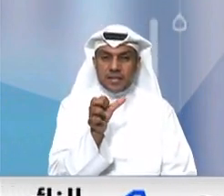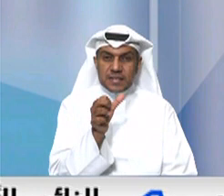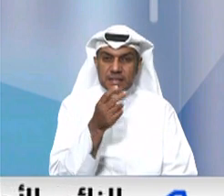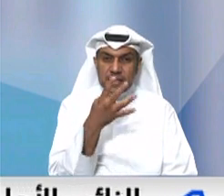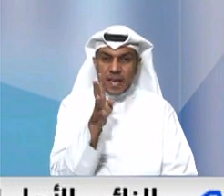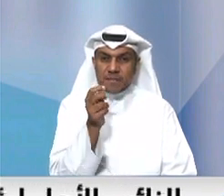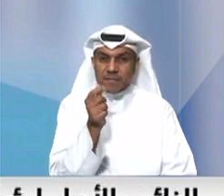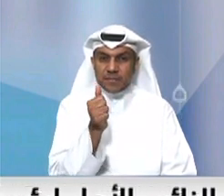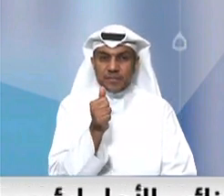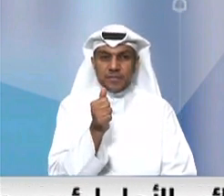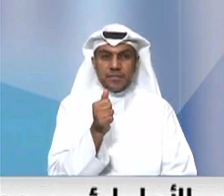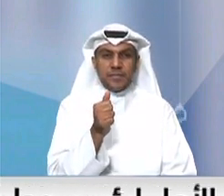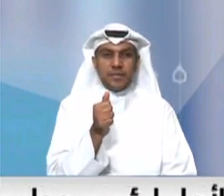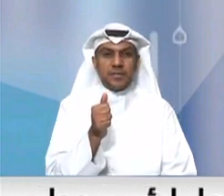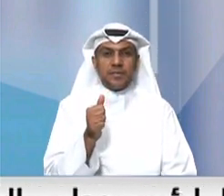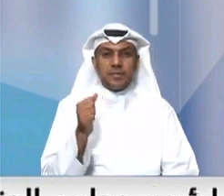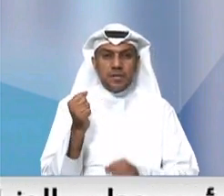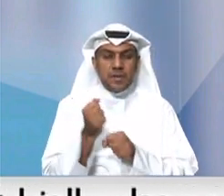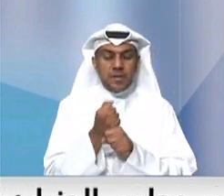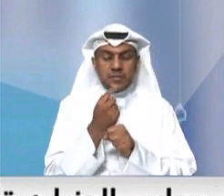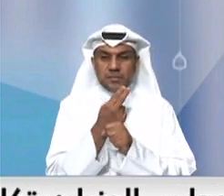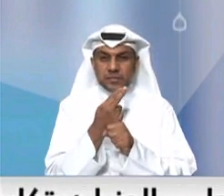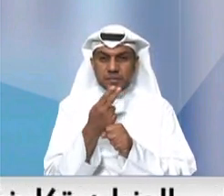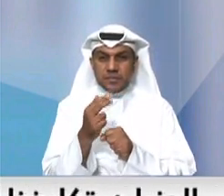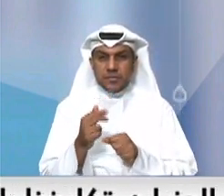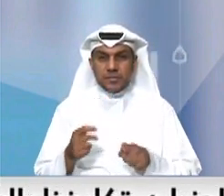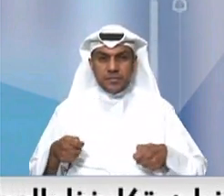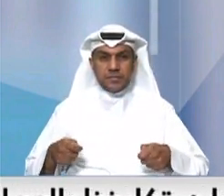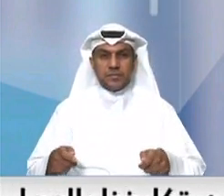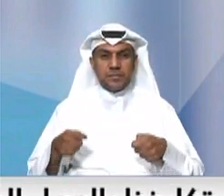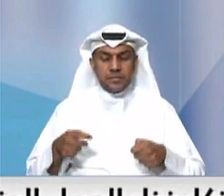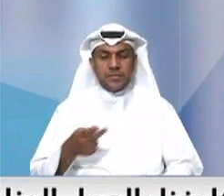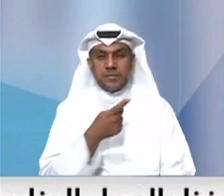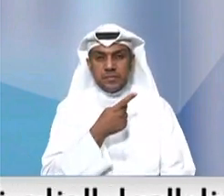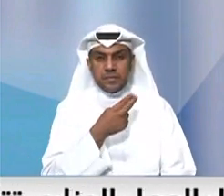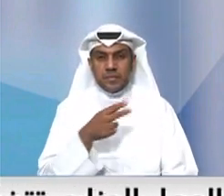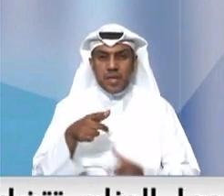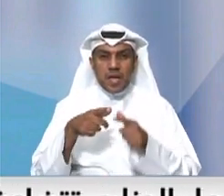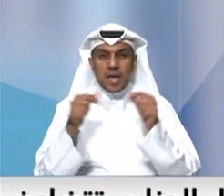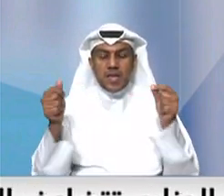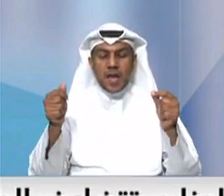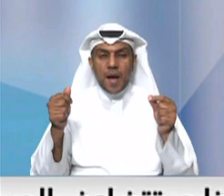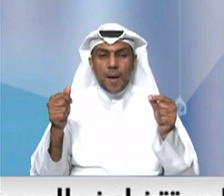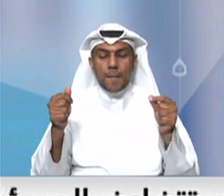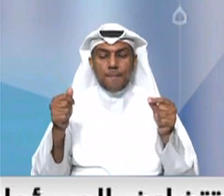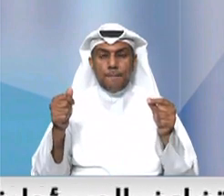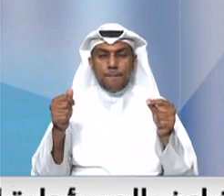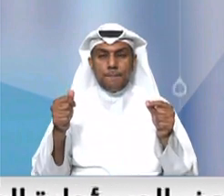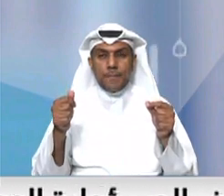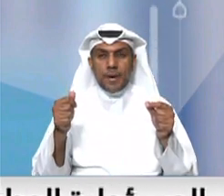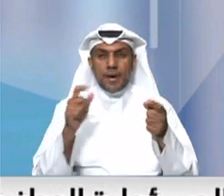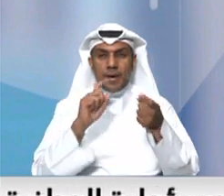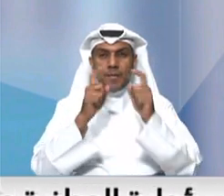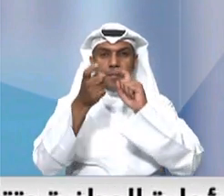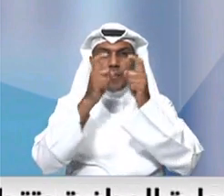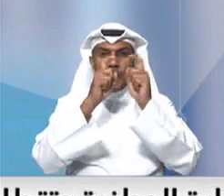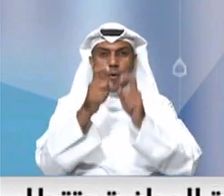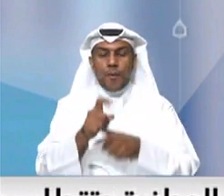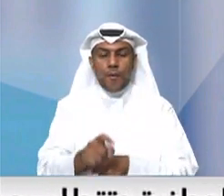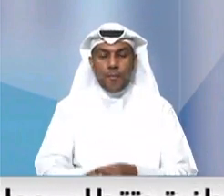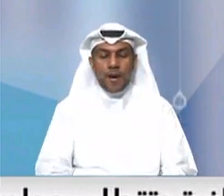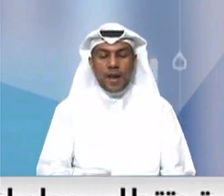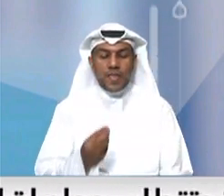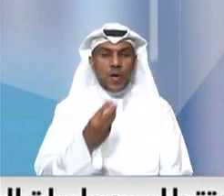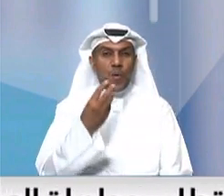الثانيه خلف الاسترالي سامويل كارتر الفائز والبريطاني ناثان ماجواير يتاهل المتسابقون الثلاثه